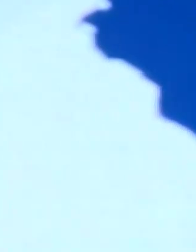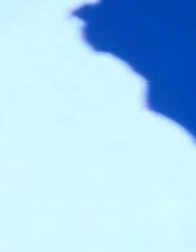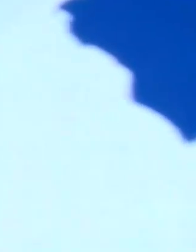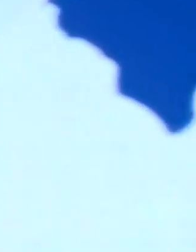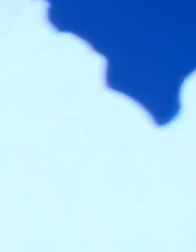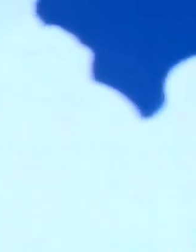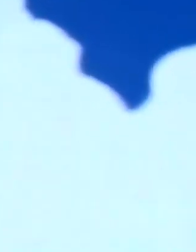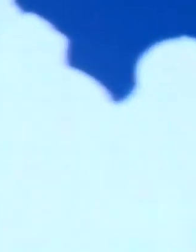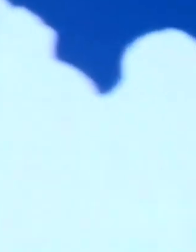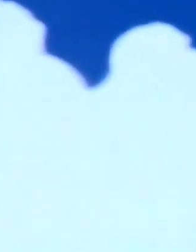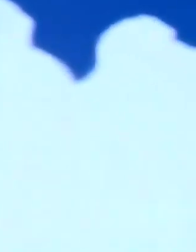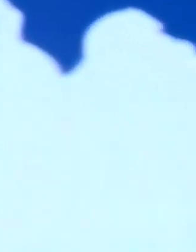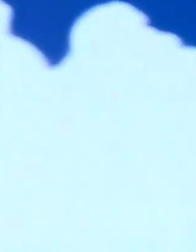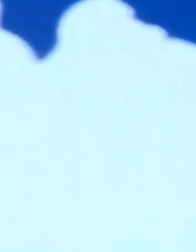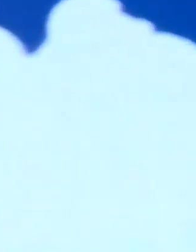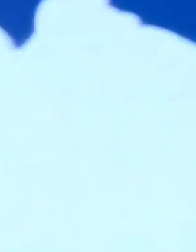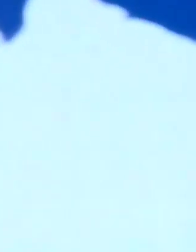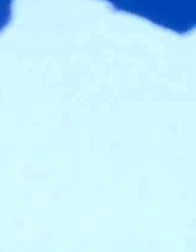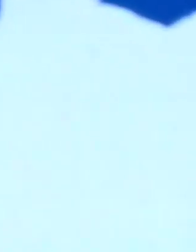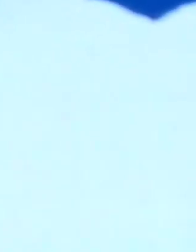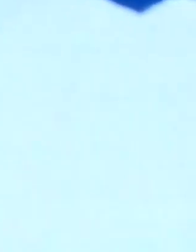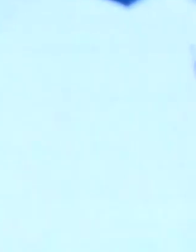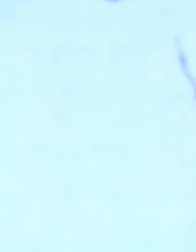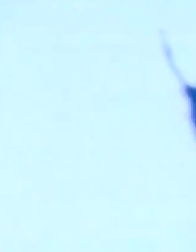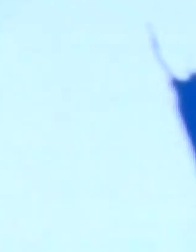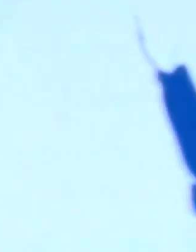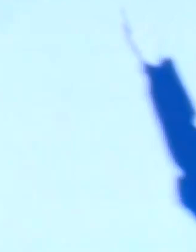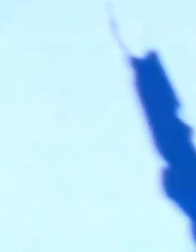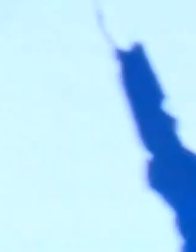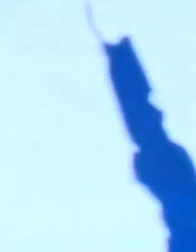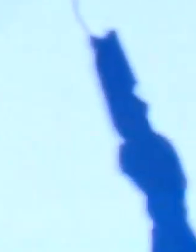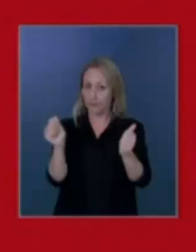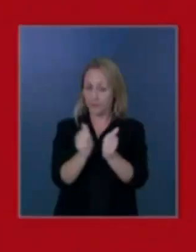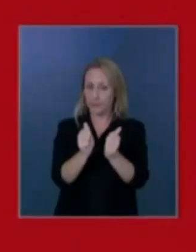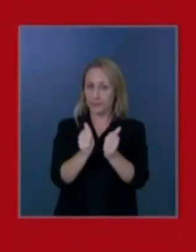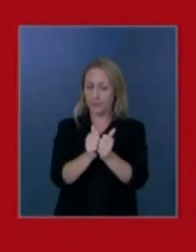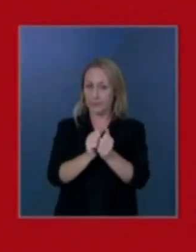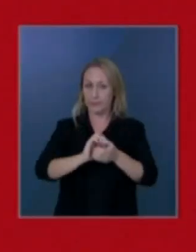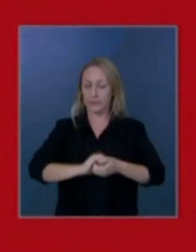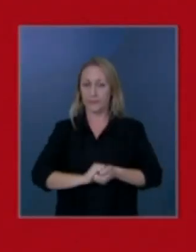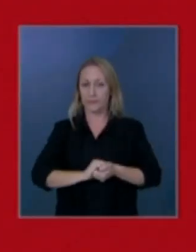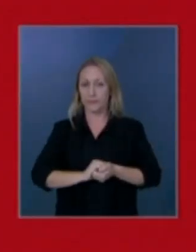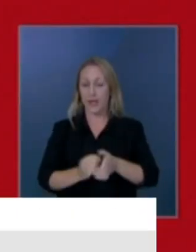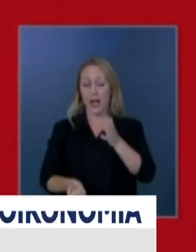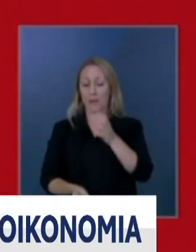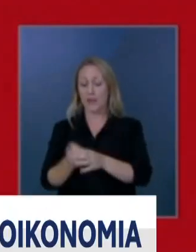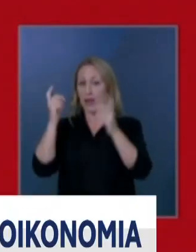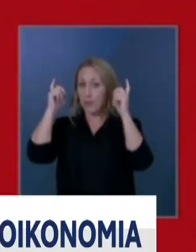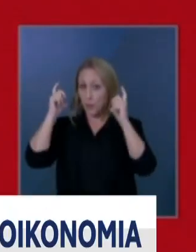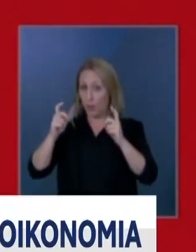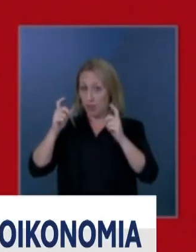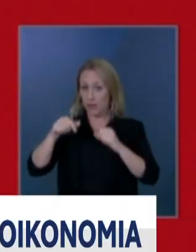ελληνικό λαό τόσο στα θέματα της οικονομίας, όσο και στο ζήτημα των Σκοπίων. Η Νέα Δημοκρατία και ο κύριος